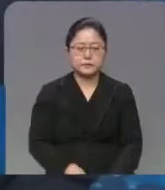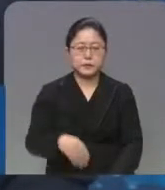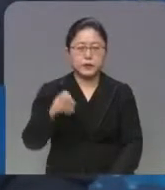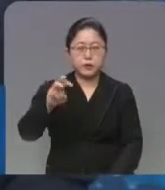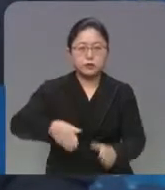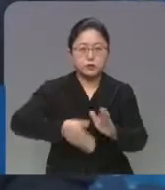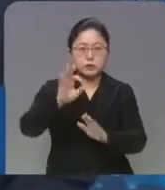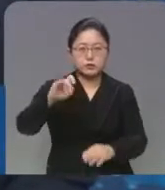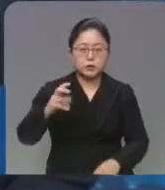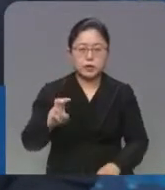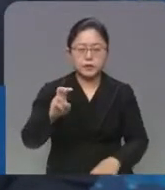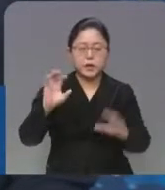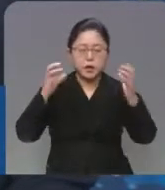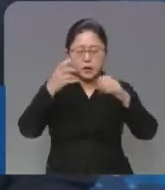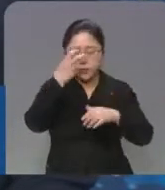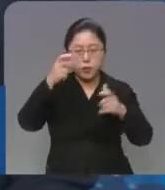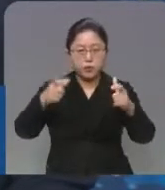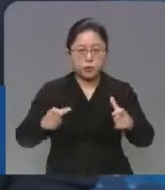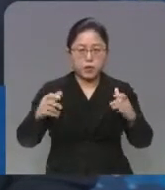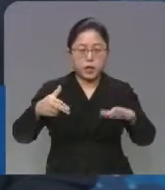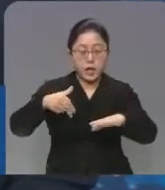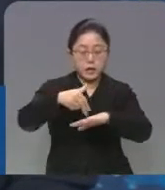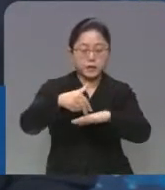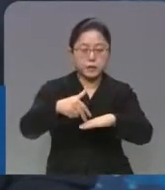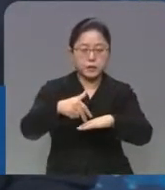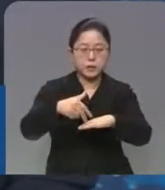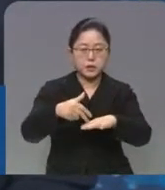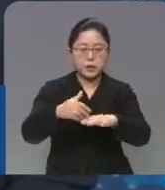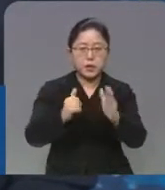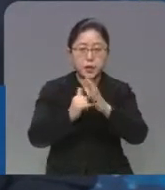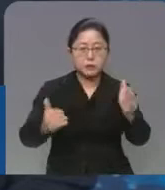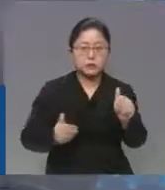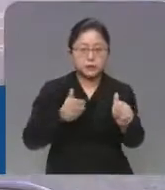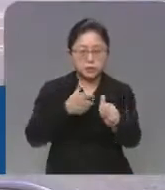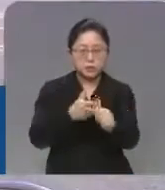한편 광주시 우남동 어린이 보호구역 내 횡단보도에서